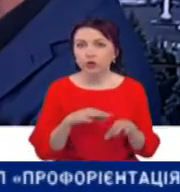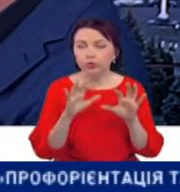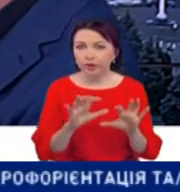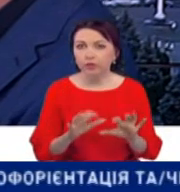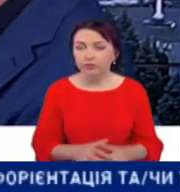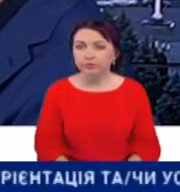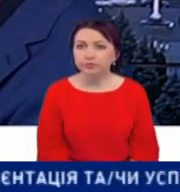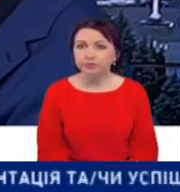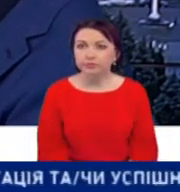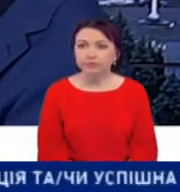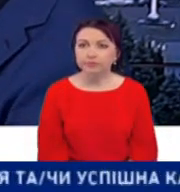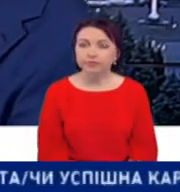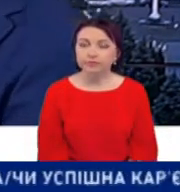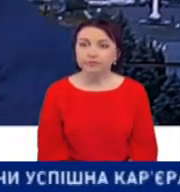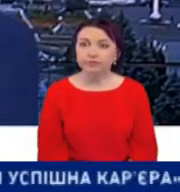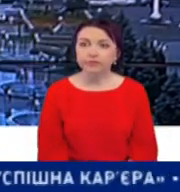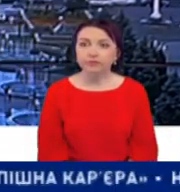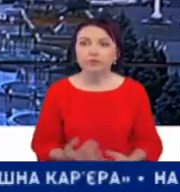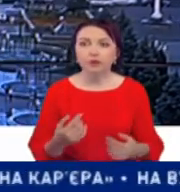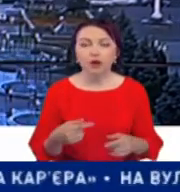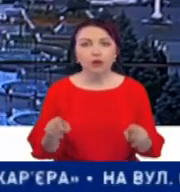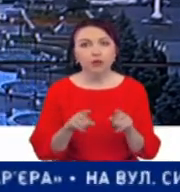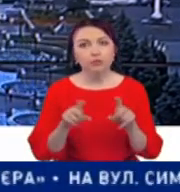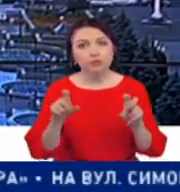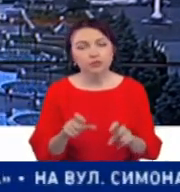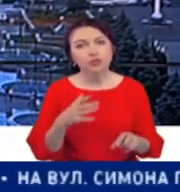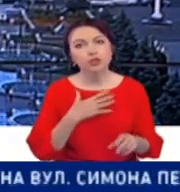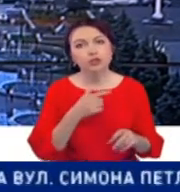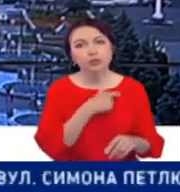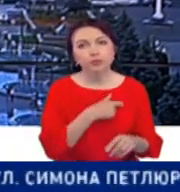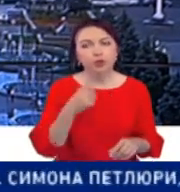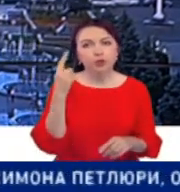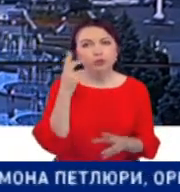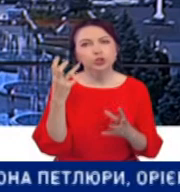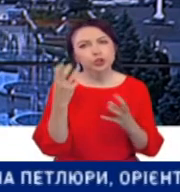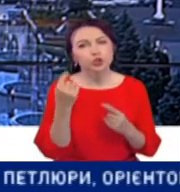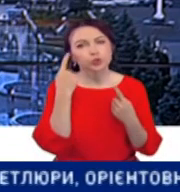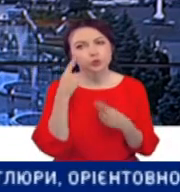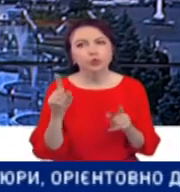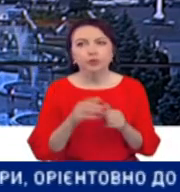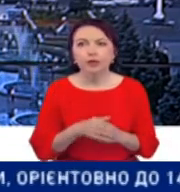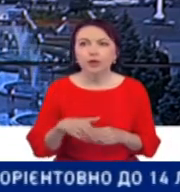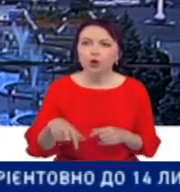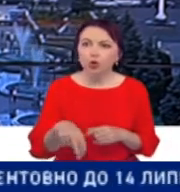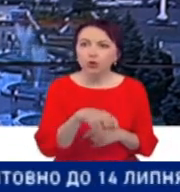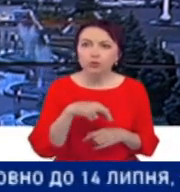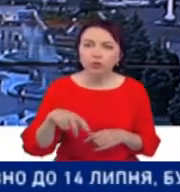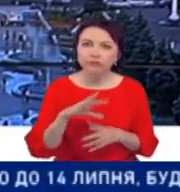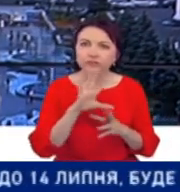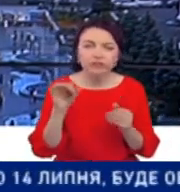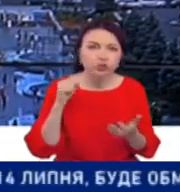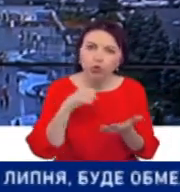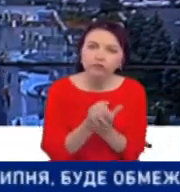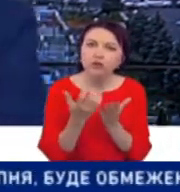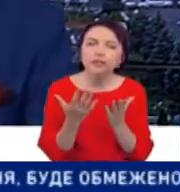охорона здоров'я, соціально-економічна ситуація, а так уже сіли би, да, наші парламентарі думають, що ж ще ж таке зробити? Походимо-ходимо, нема ж, все ж ухвалили вже,